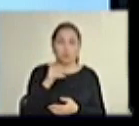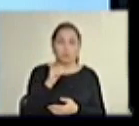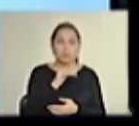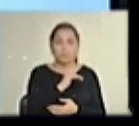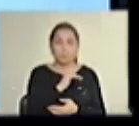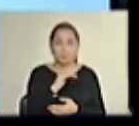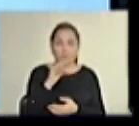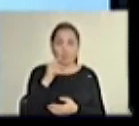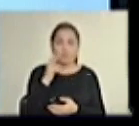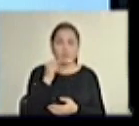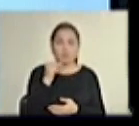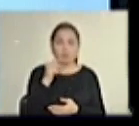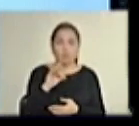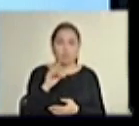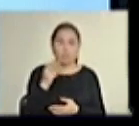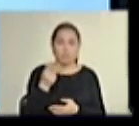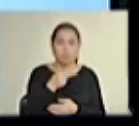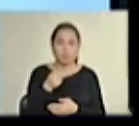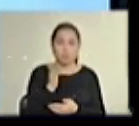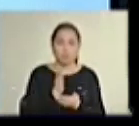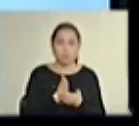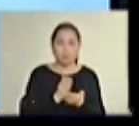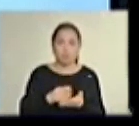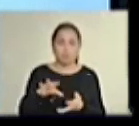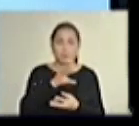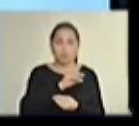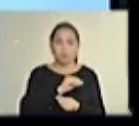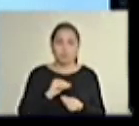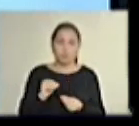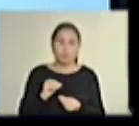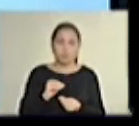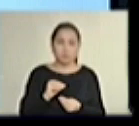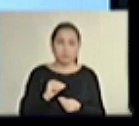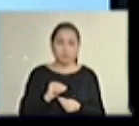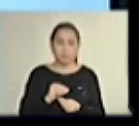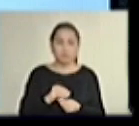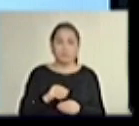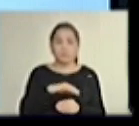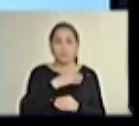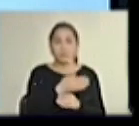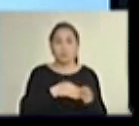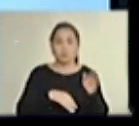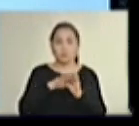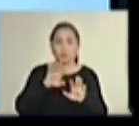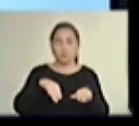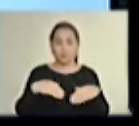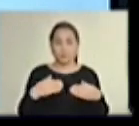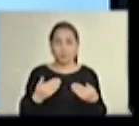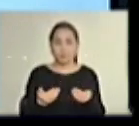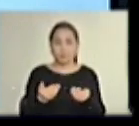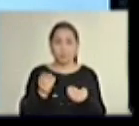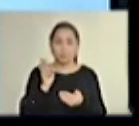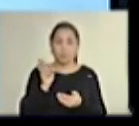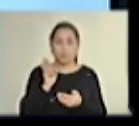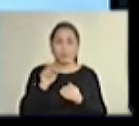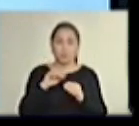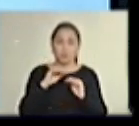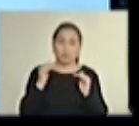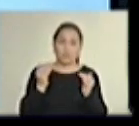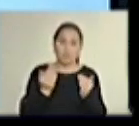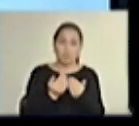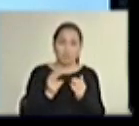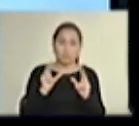ga teng bo'lar ekan. E'tibor bering, bularning barchasiga kuchdan yutuq berish barabanni